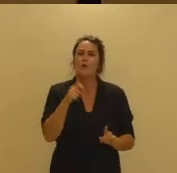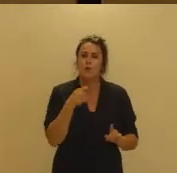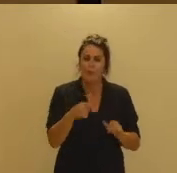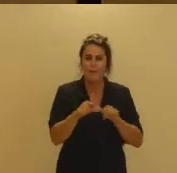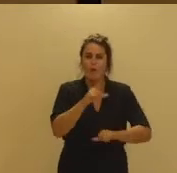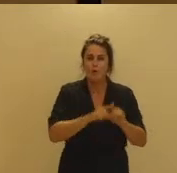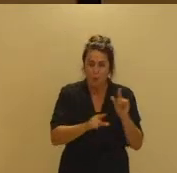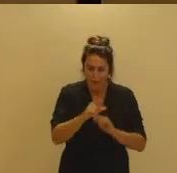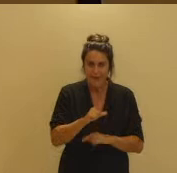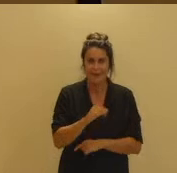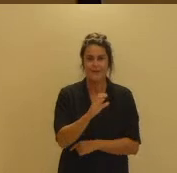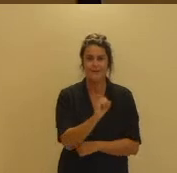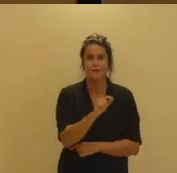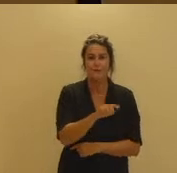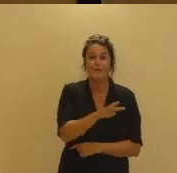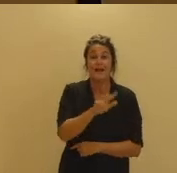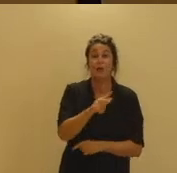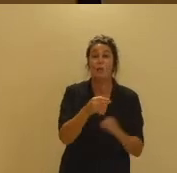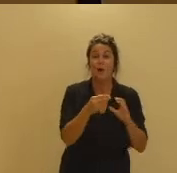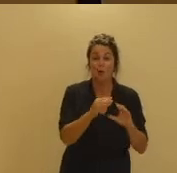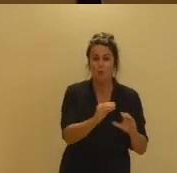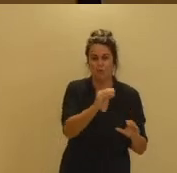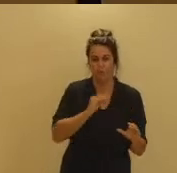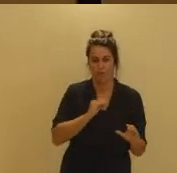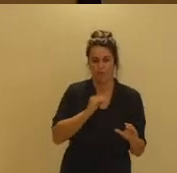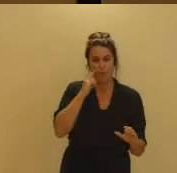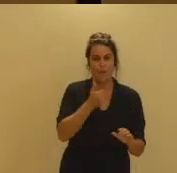par repas à 0,21 euros par repas.